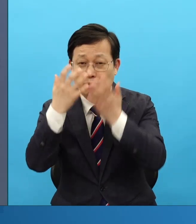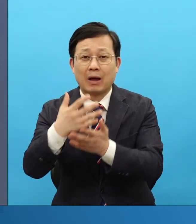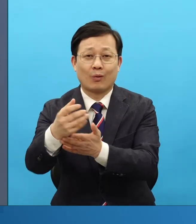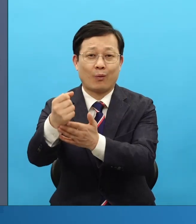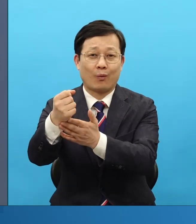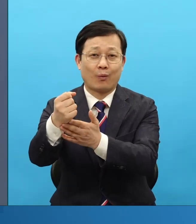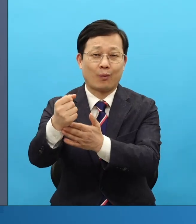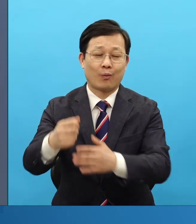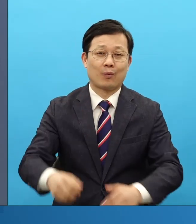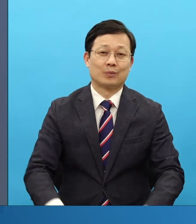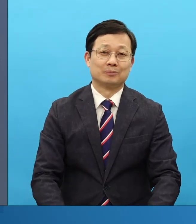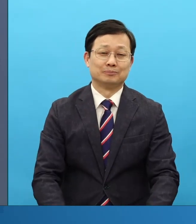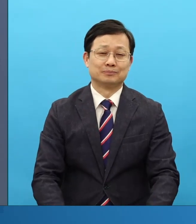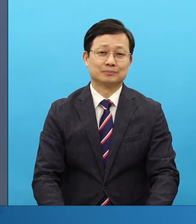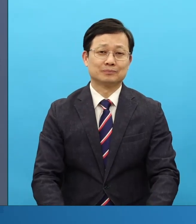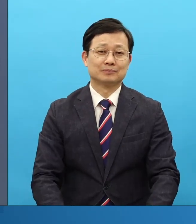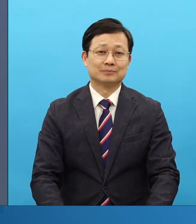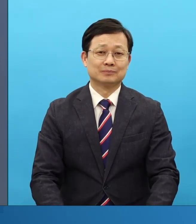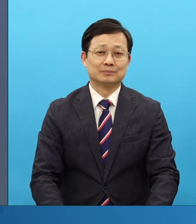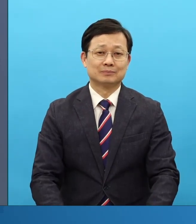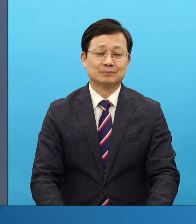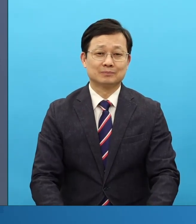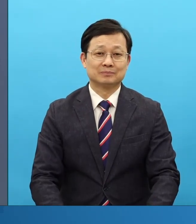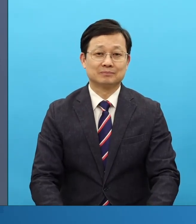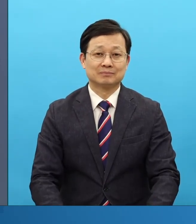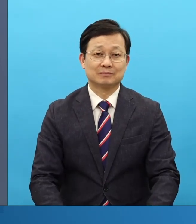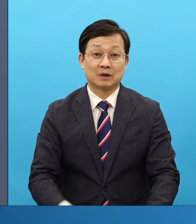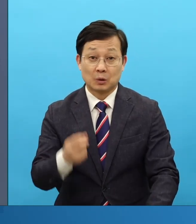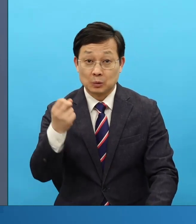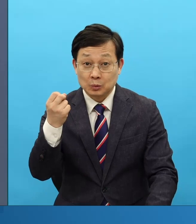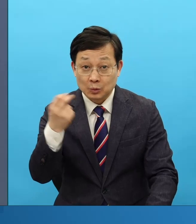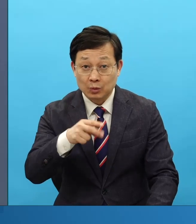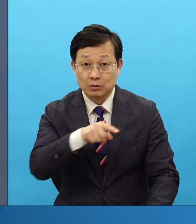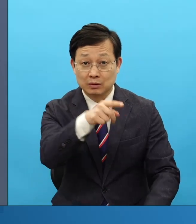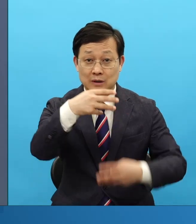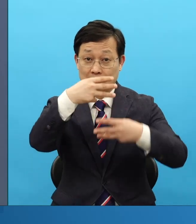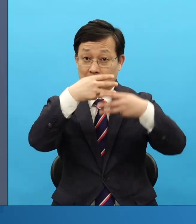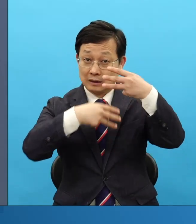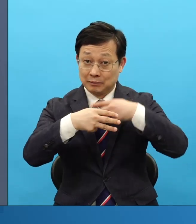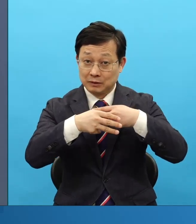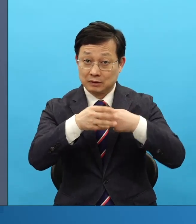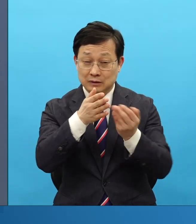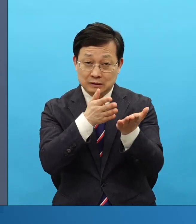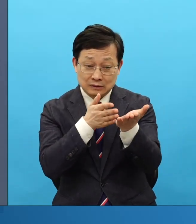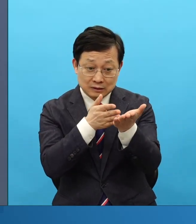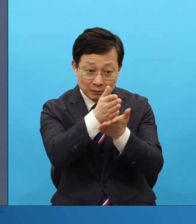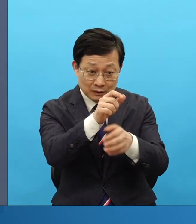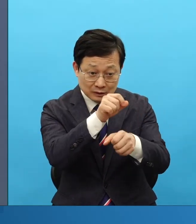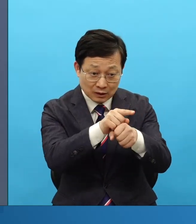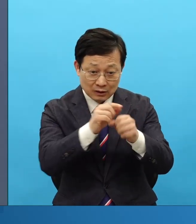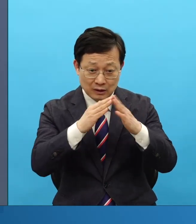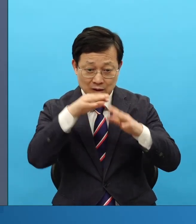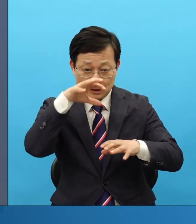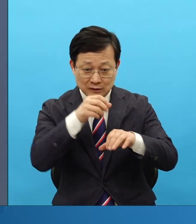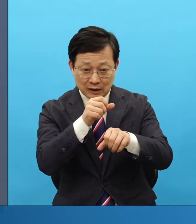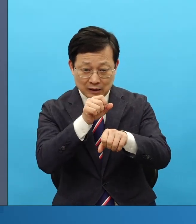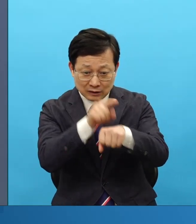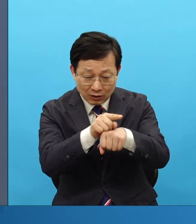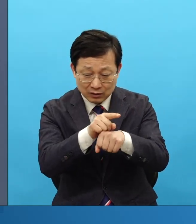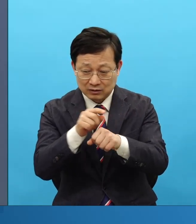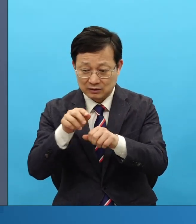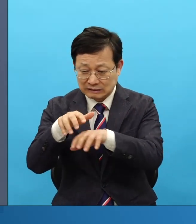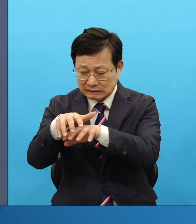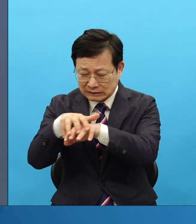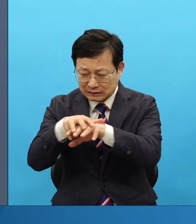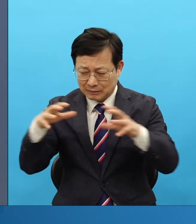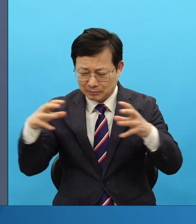you and your children will go through suffering. 또 우리 렘넌트들은 전문성, 현장성, 시스템 300% 만들어야